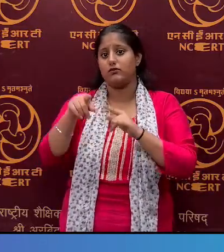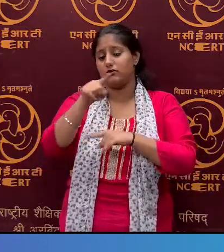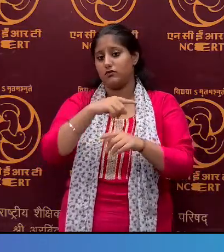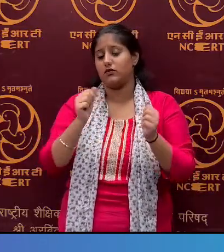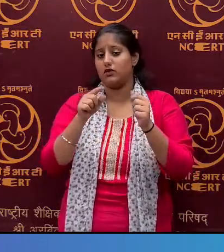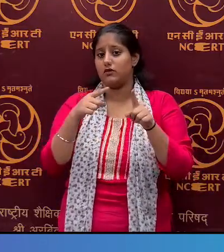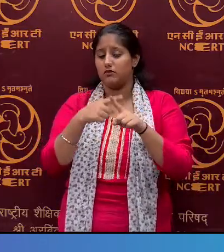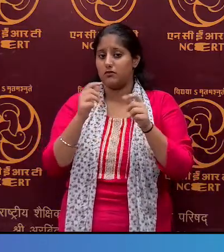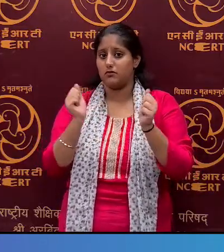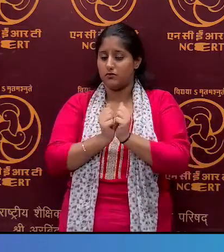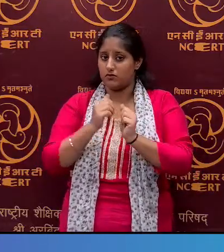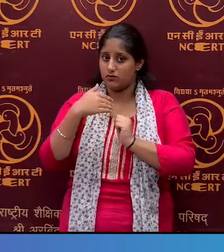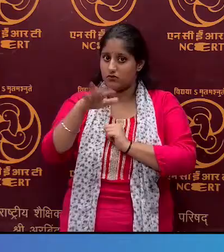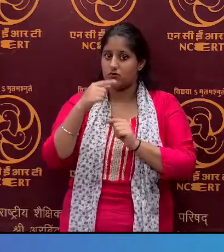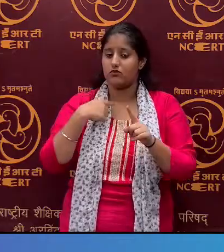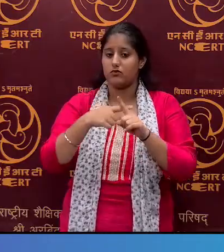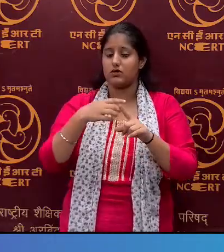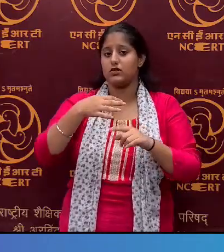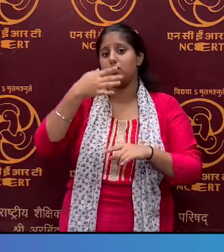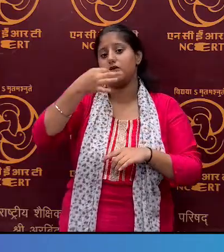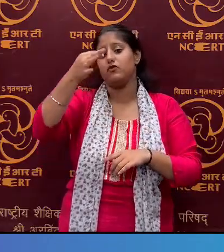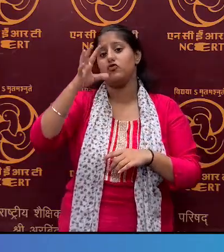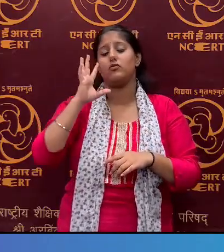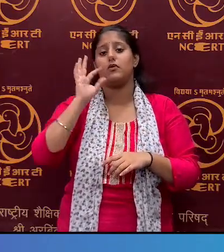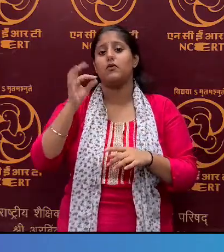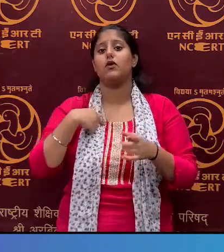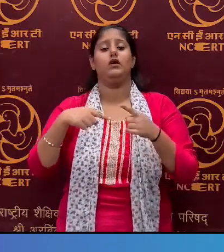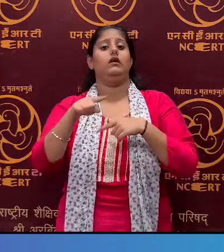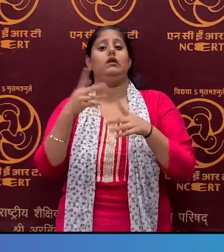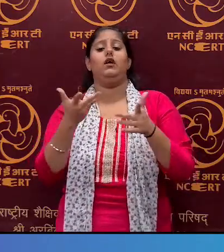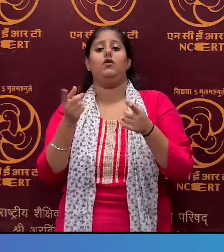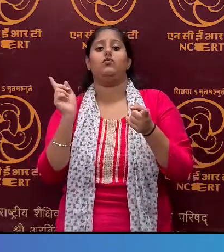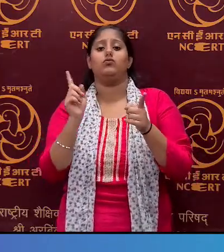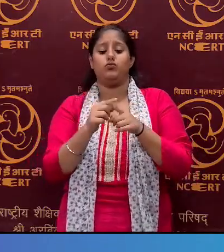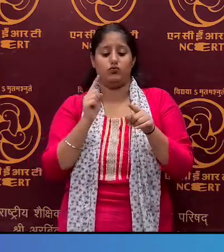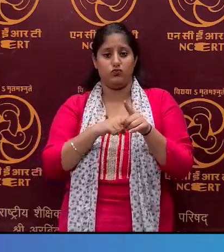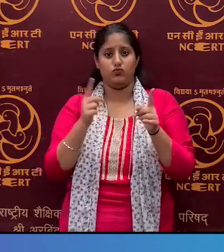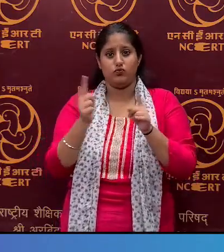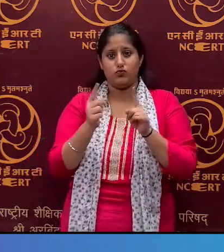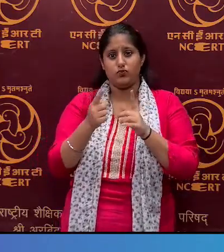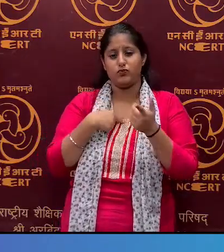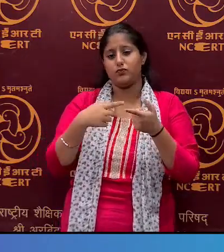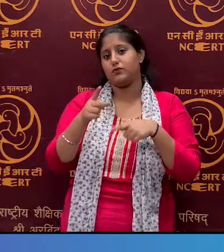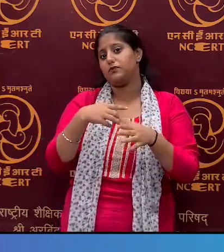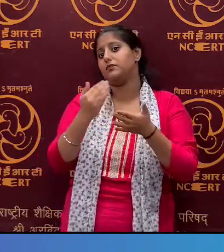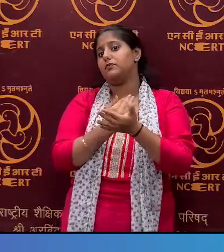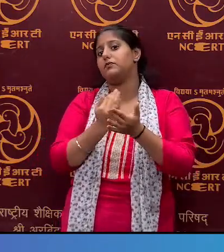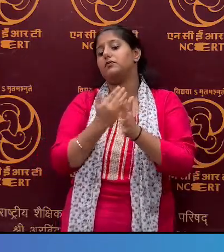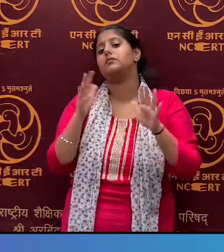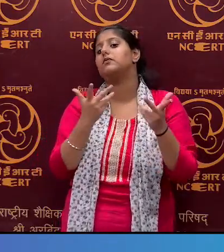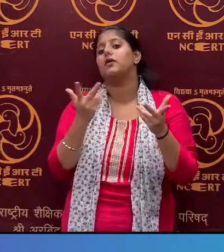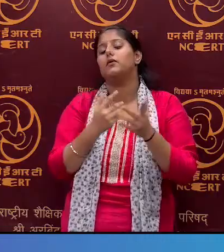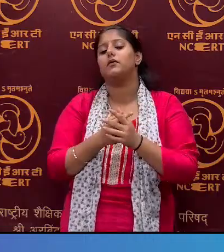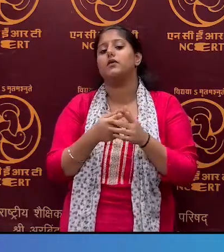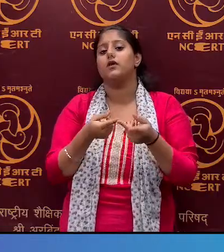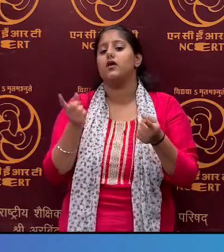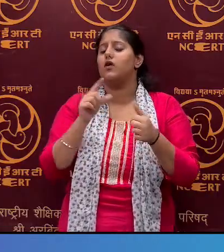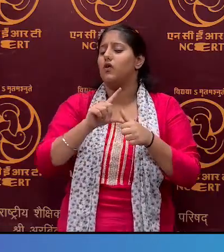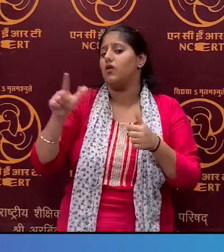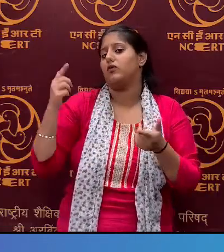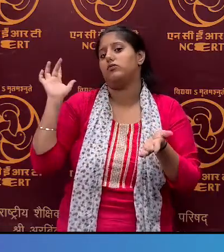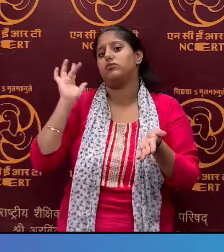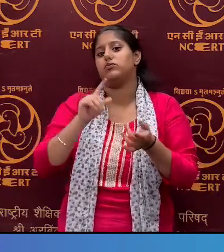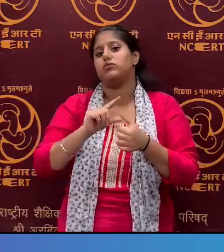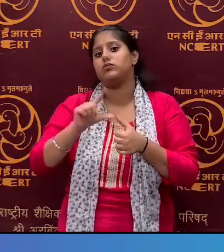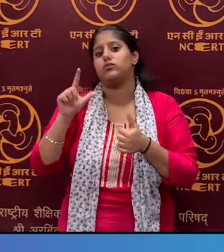किस तरह से आगे जाकर इन चीज़ों को छोटे छोटे स्टेप्स से इन चीज़ों को सेव कर सकते हैं. क्योंकि हर